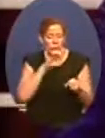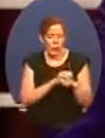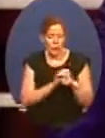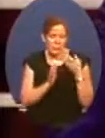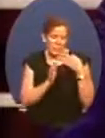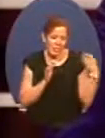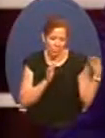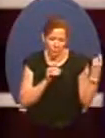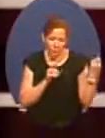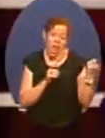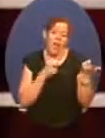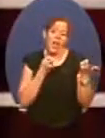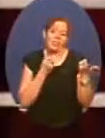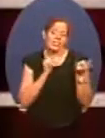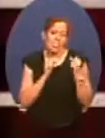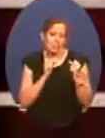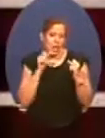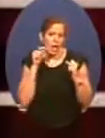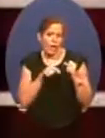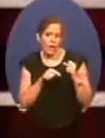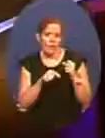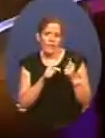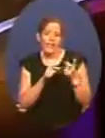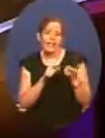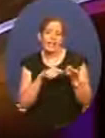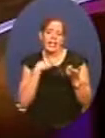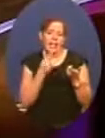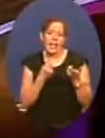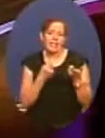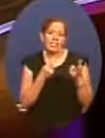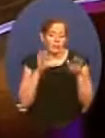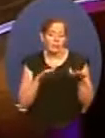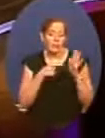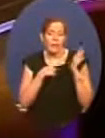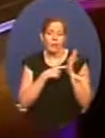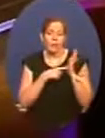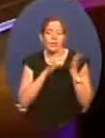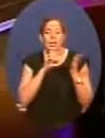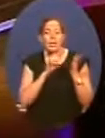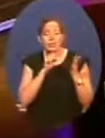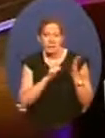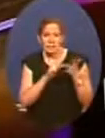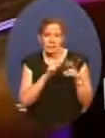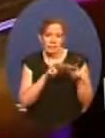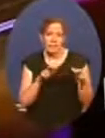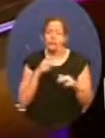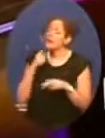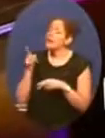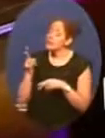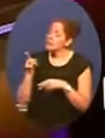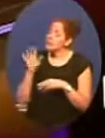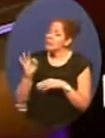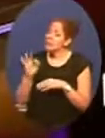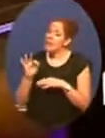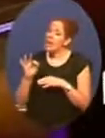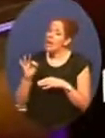אז זה קשה לבוא ולהצמיד, אתה יודע, למוסלמים, בגלל שהם נתפסים כחלשים, את העניין של האנטישמיות. אז בשביל השמאל